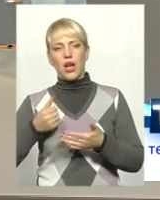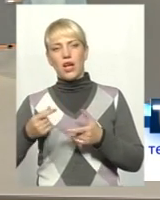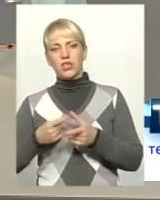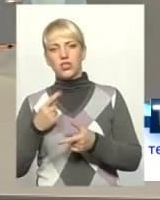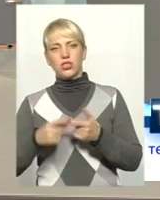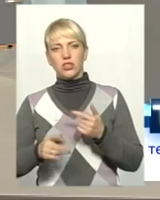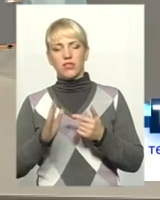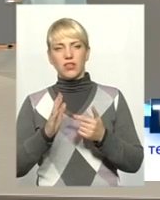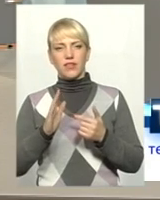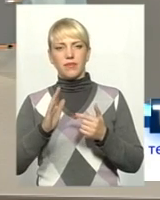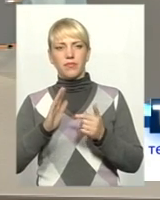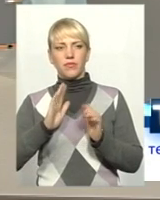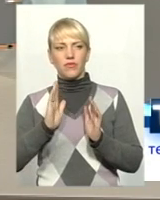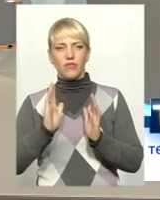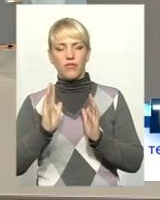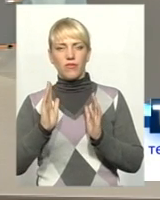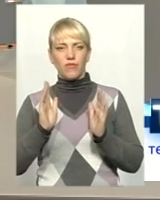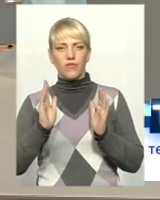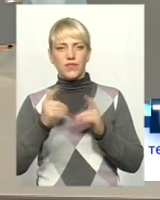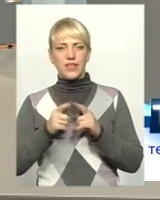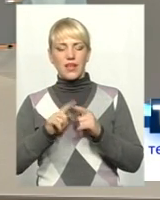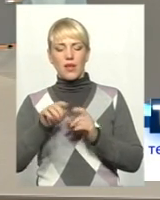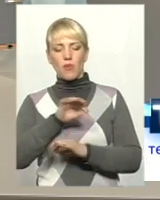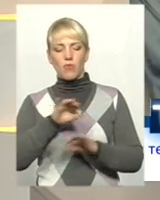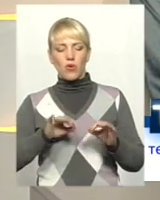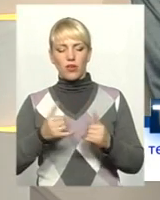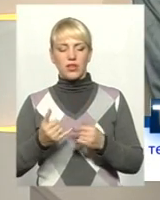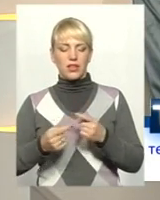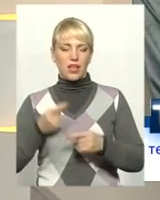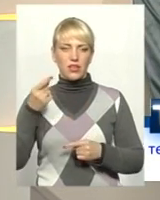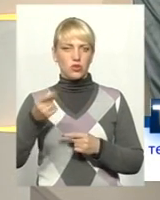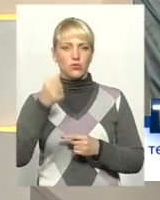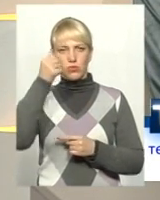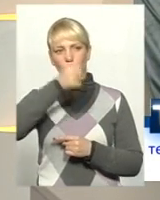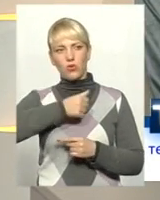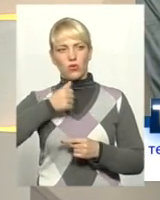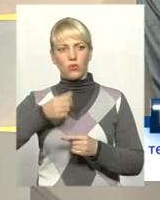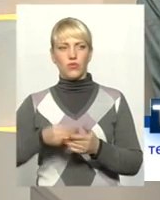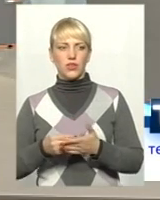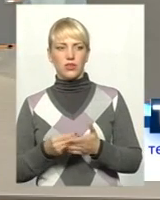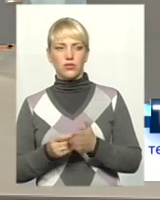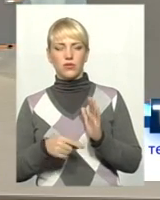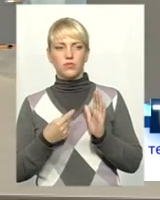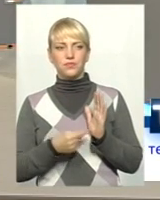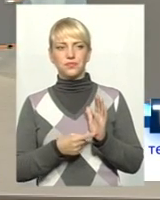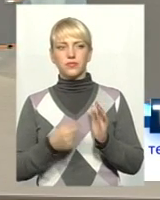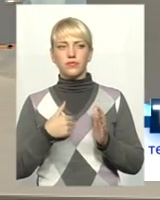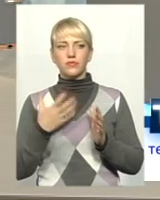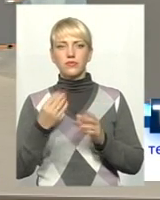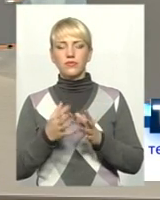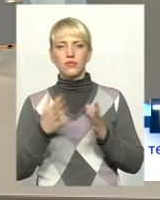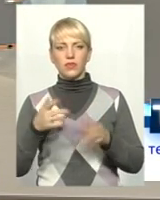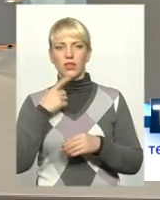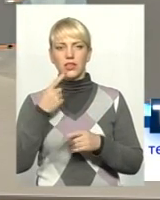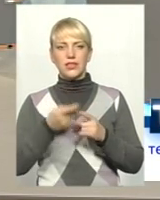починатися будуть, чи вже це проєкт для наступного фінансового року? Я більше сказав би, що він проєкт